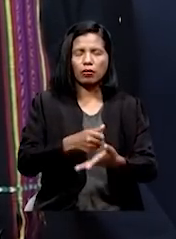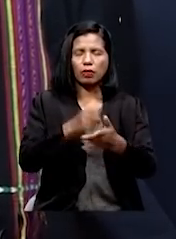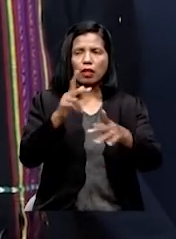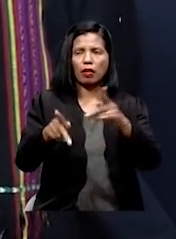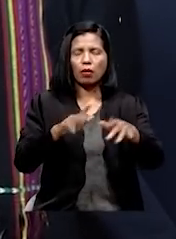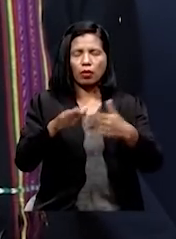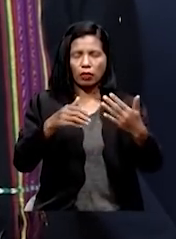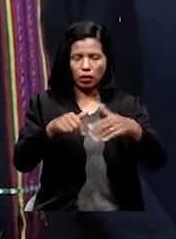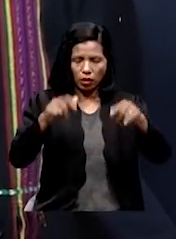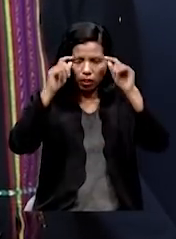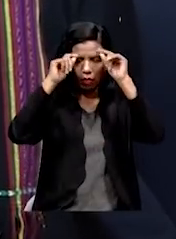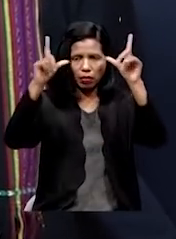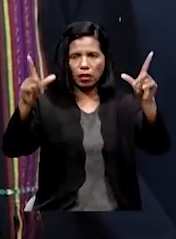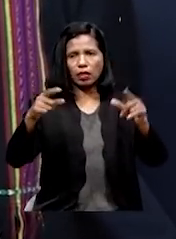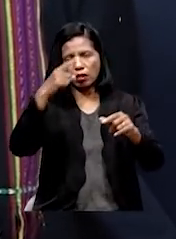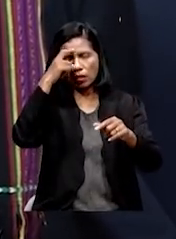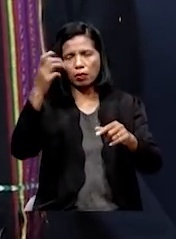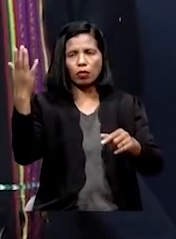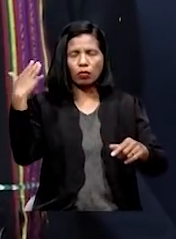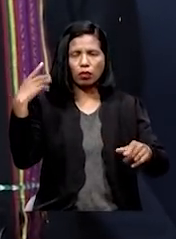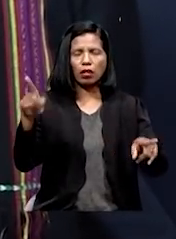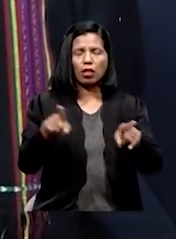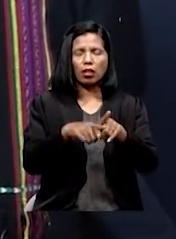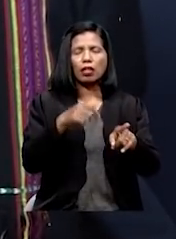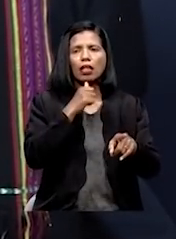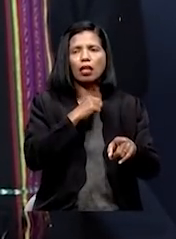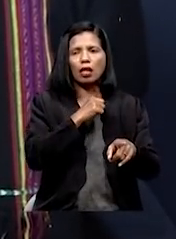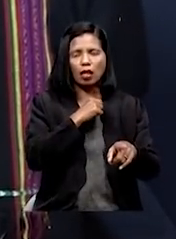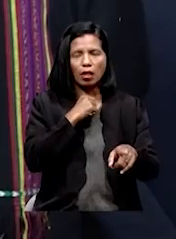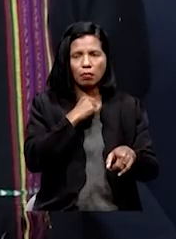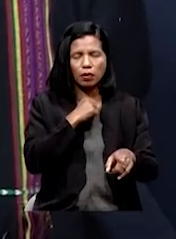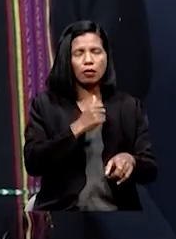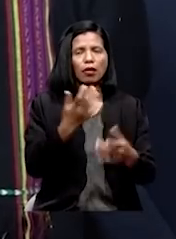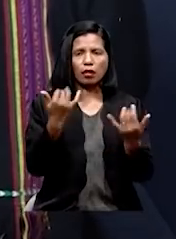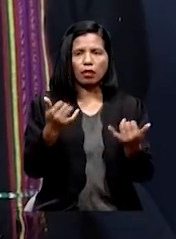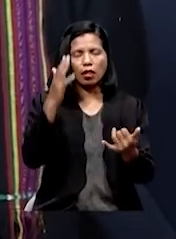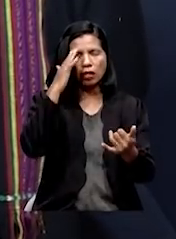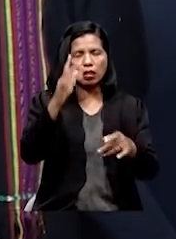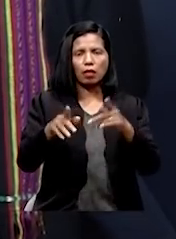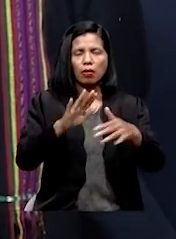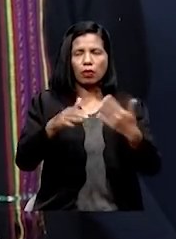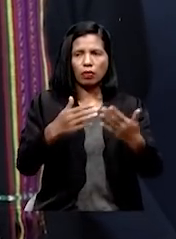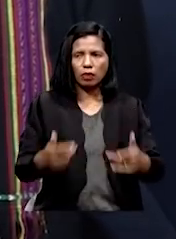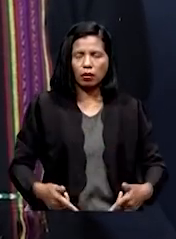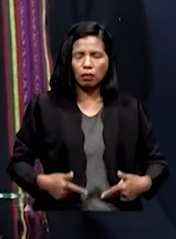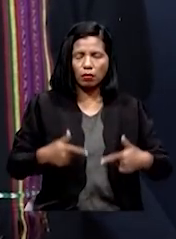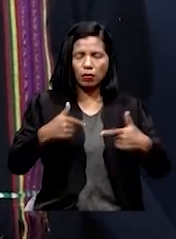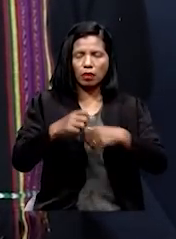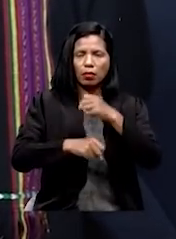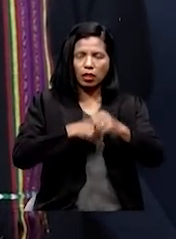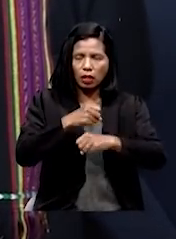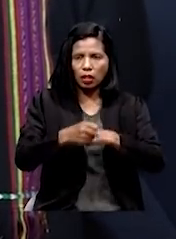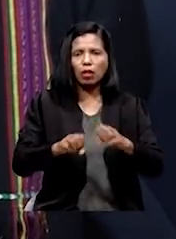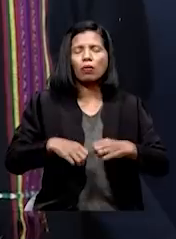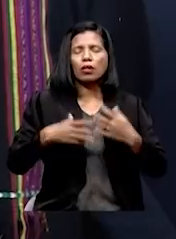timor leste lan tomak tamba ne antes ne hanen sa padre con certeza hatene povo ne moris povo ne mukit povo ne terus o